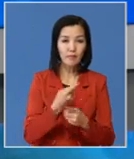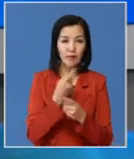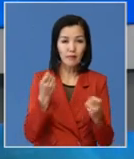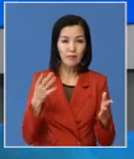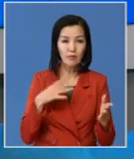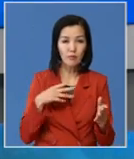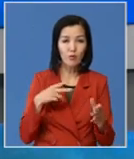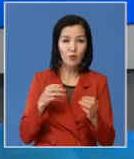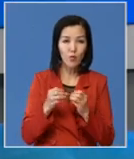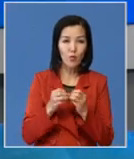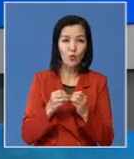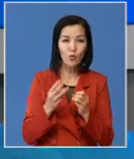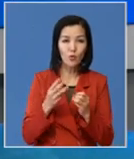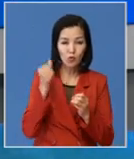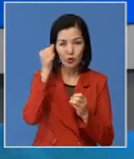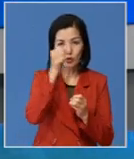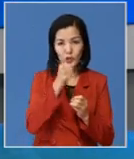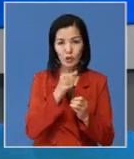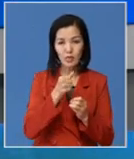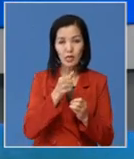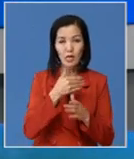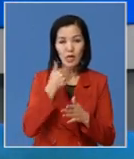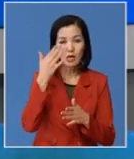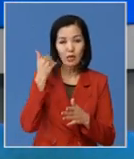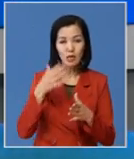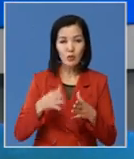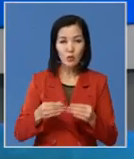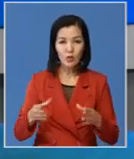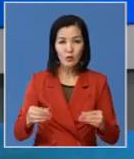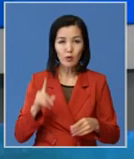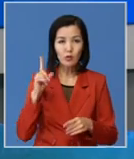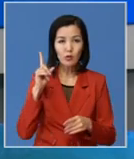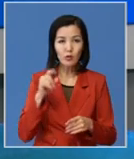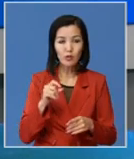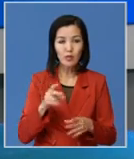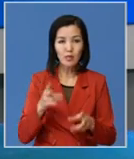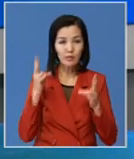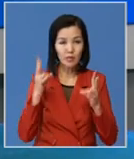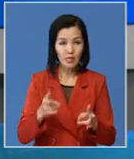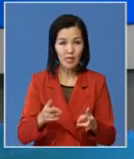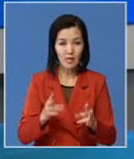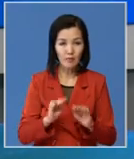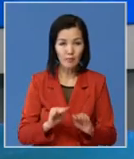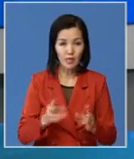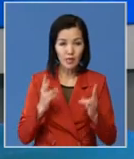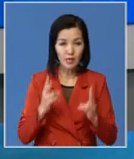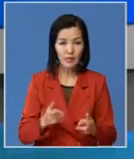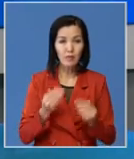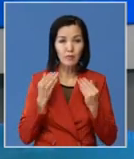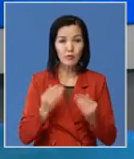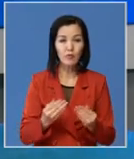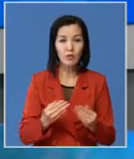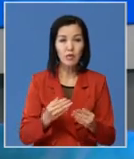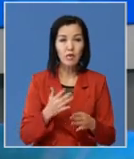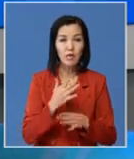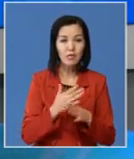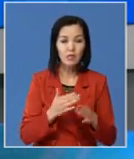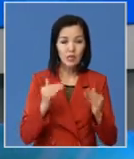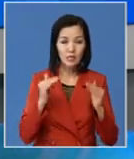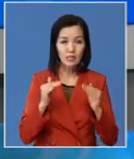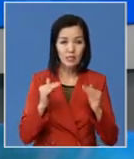орталық мешіт қызметкерлері мен жергілікті кәсіпкерлер. Олар 15 отбасыға көмек көрсетті.